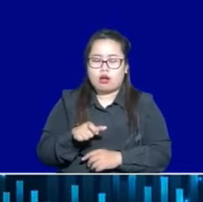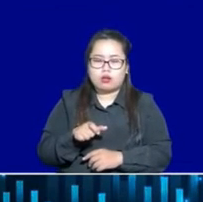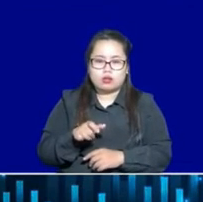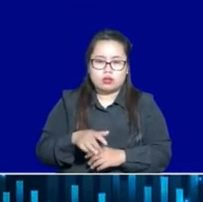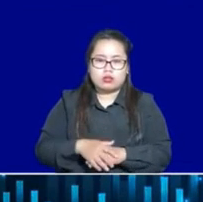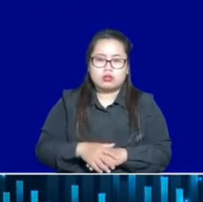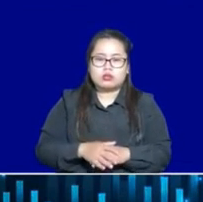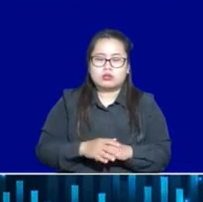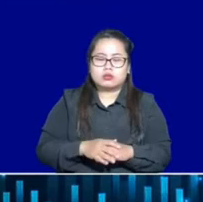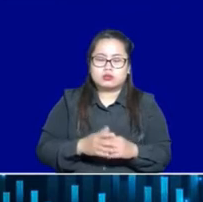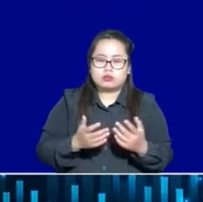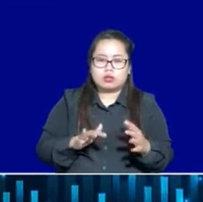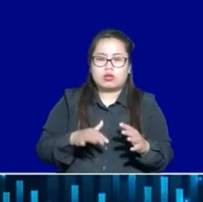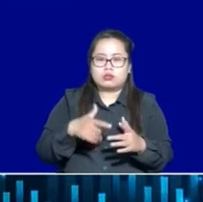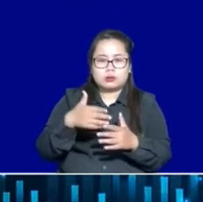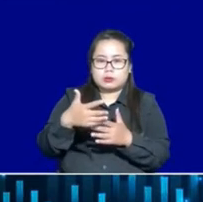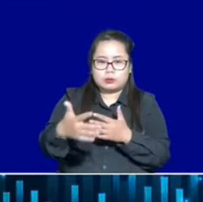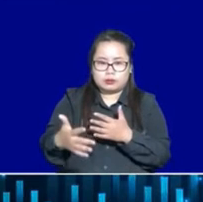dan seterusnya.